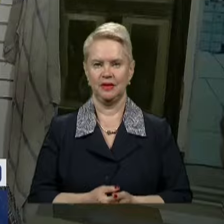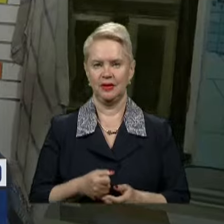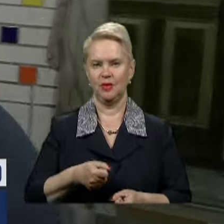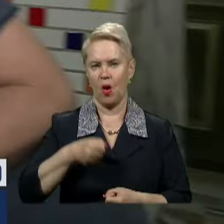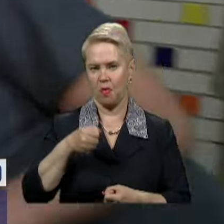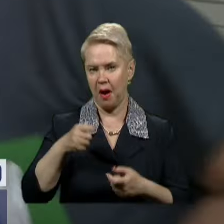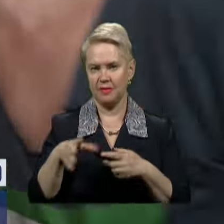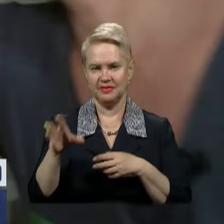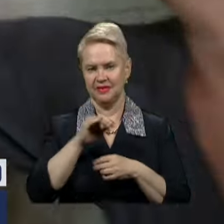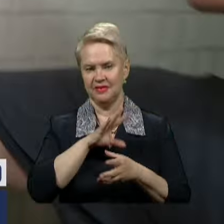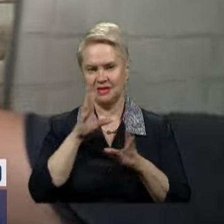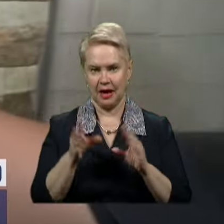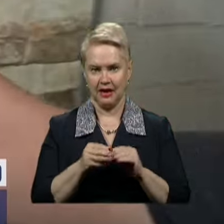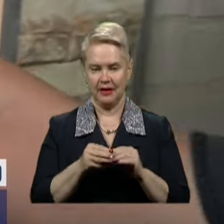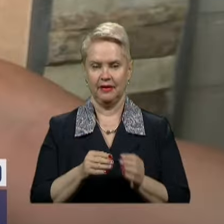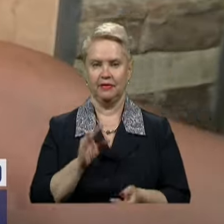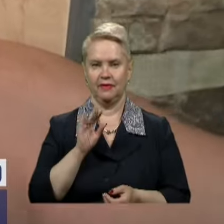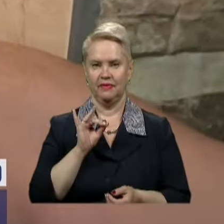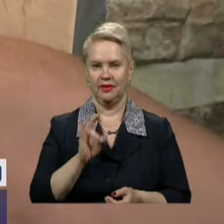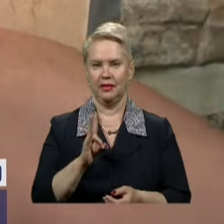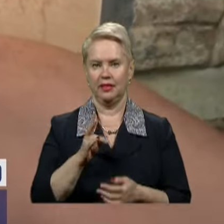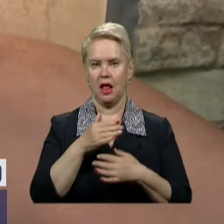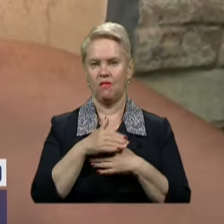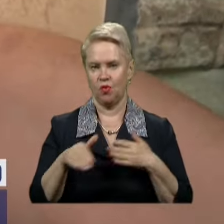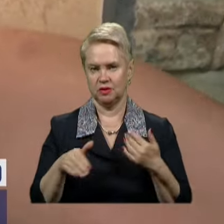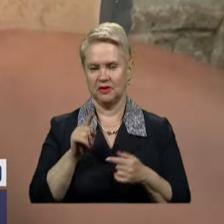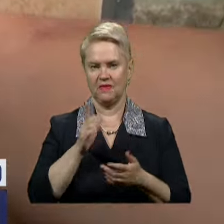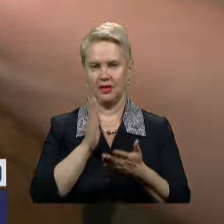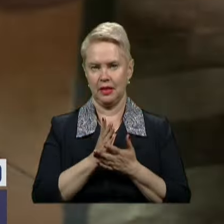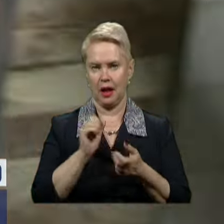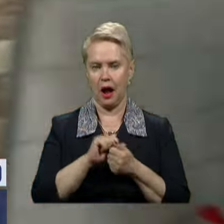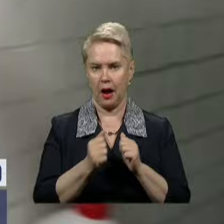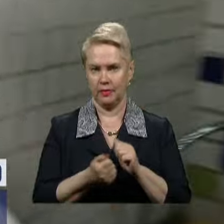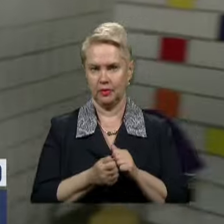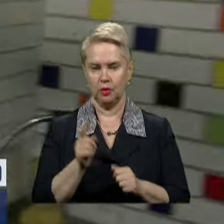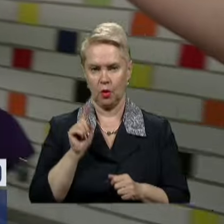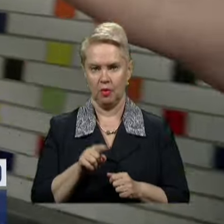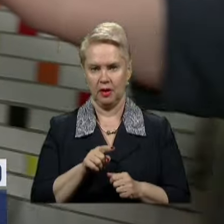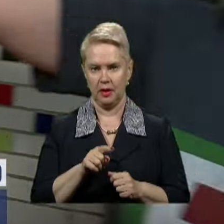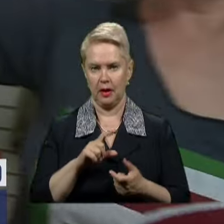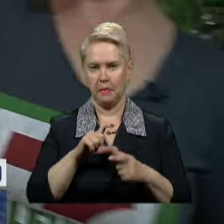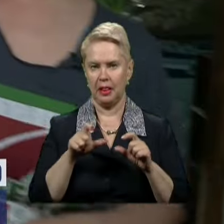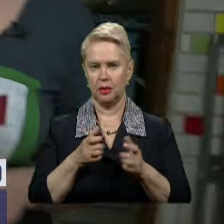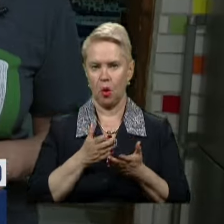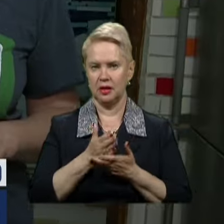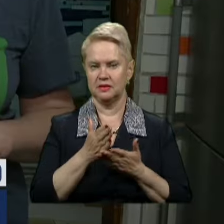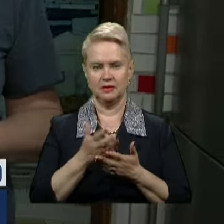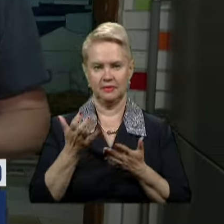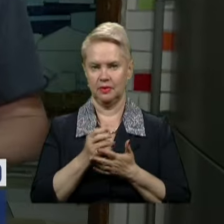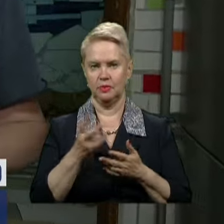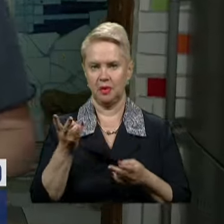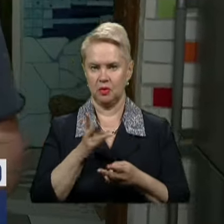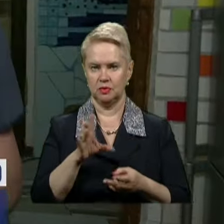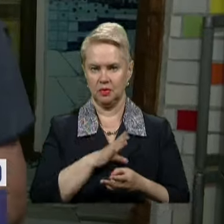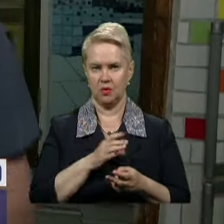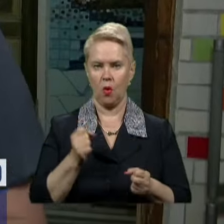торбами. Оце взагалі він для вулиці, і він як камінь. Тому плиткоріз такий не возьме,